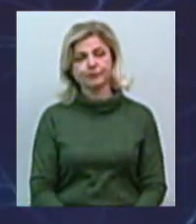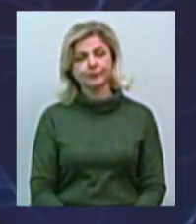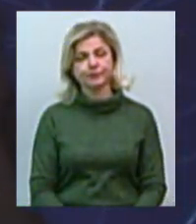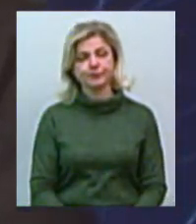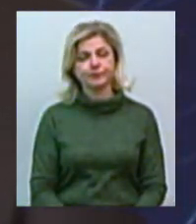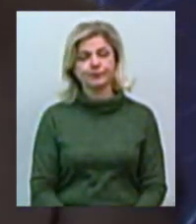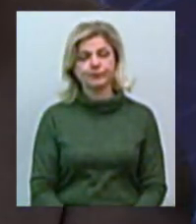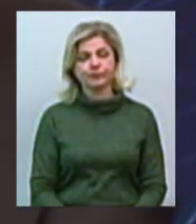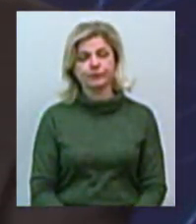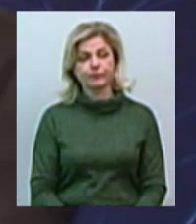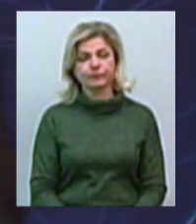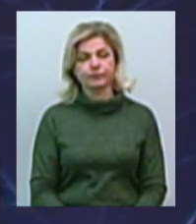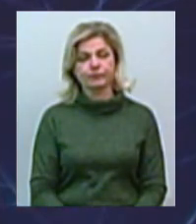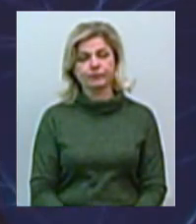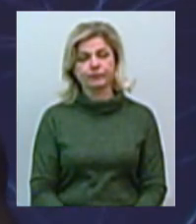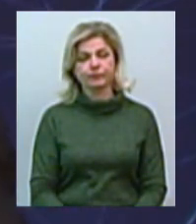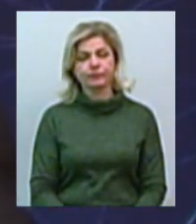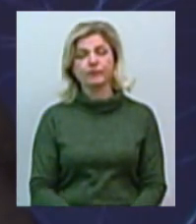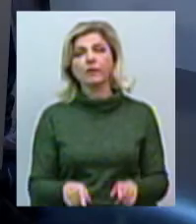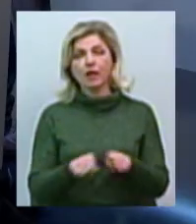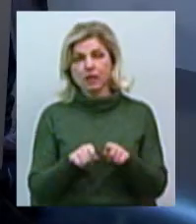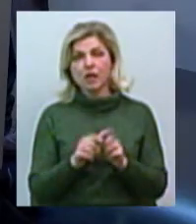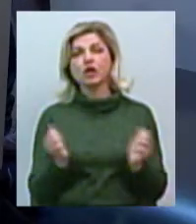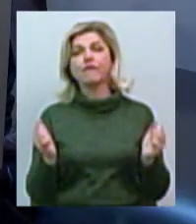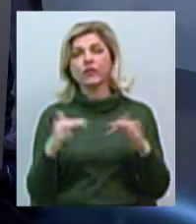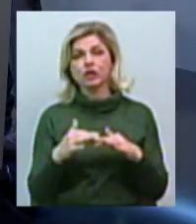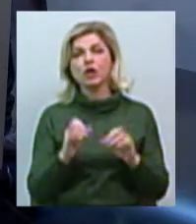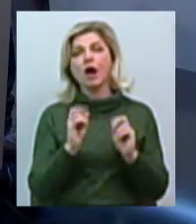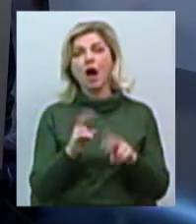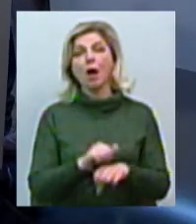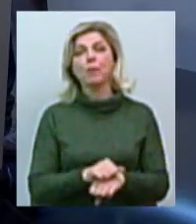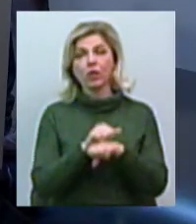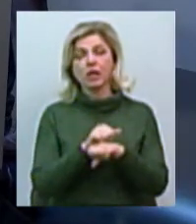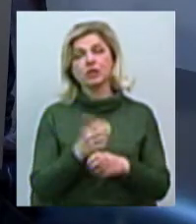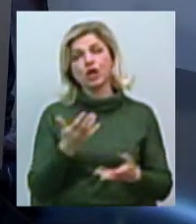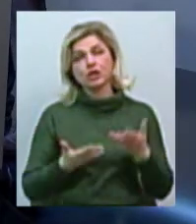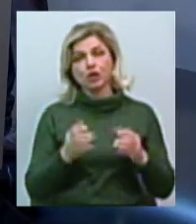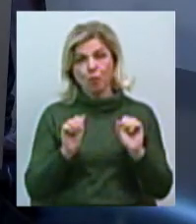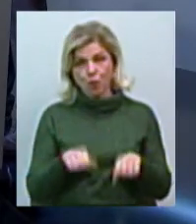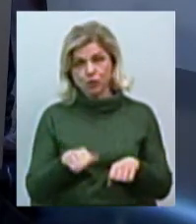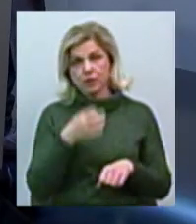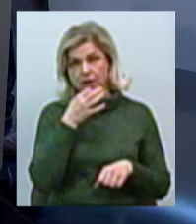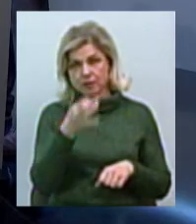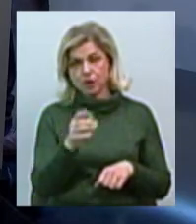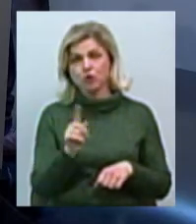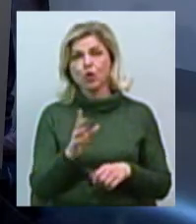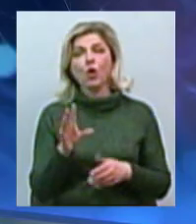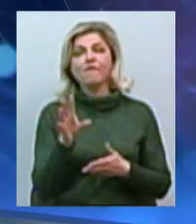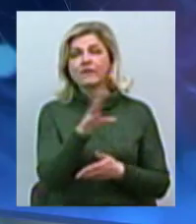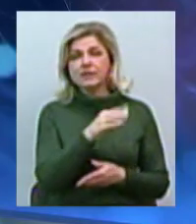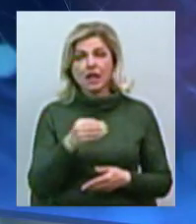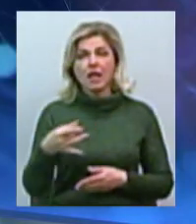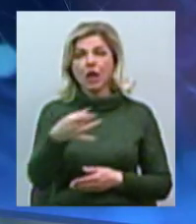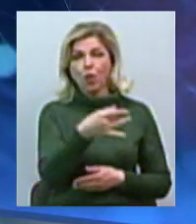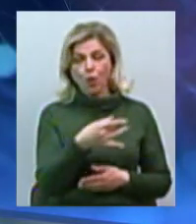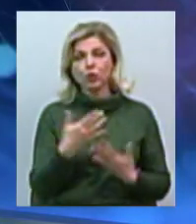Тому ось те ж саме віче, інші акції протесту. Чи можна сказати, що всі регіони України